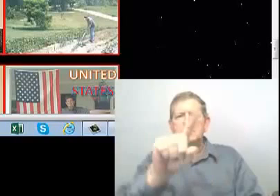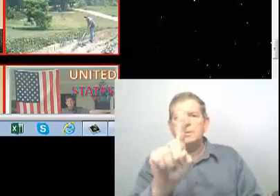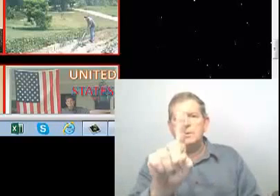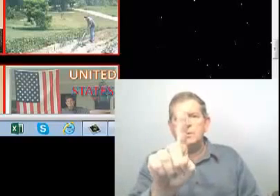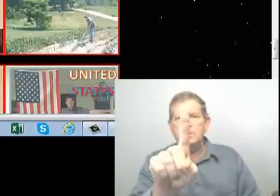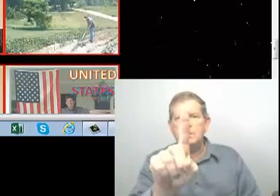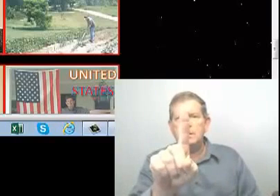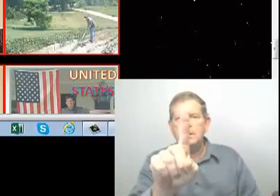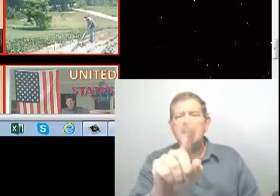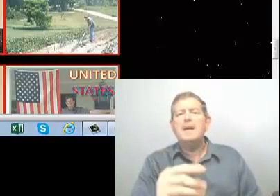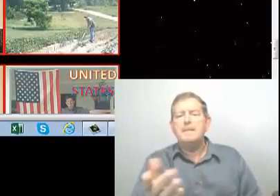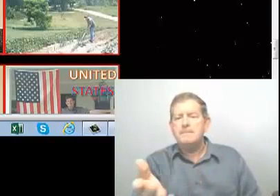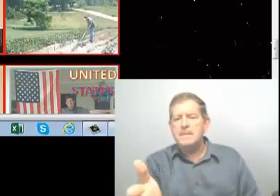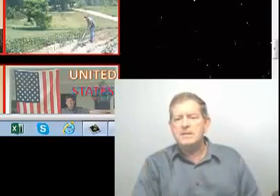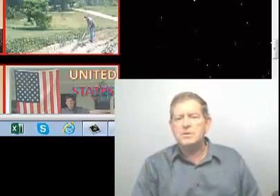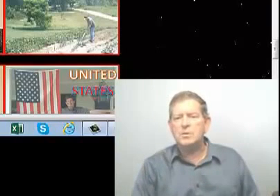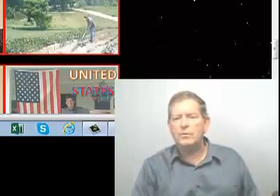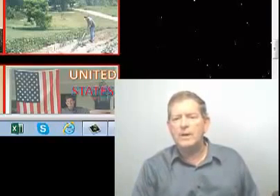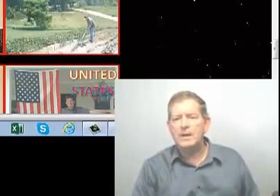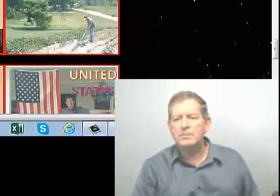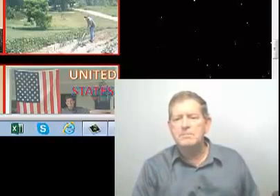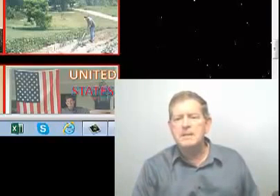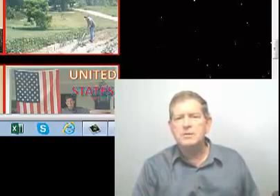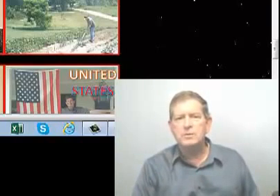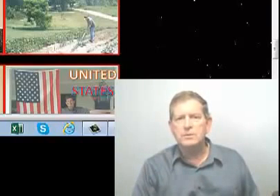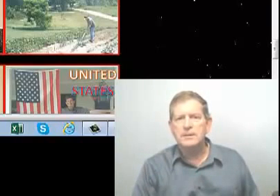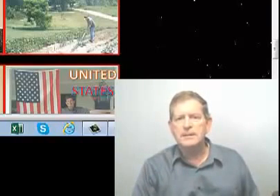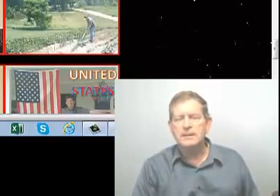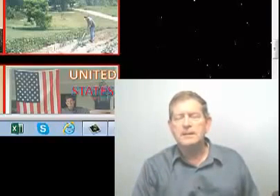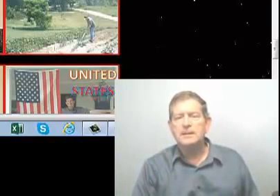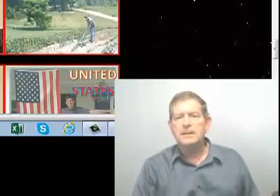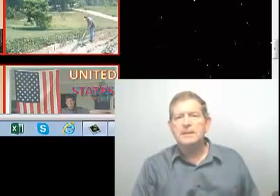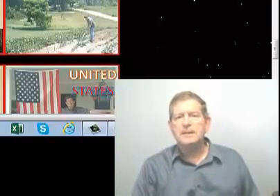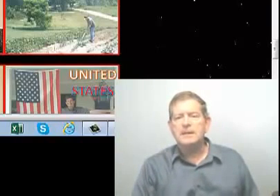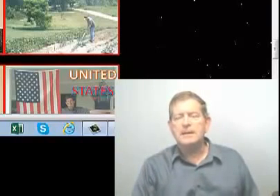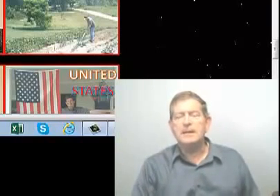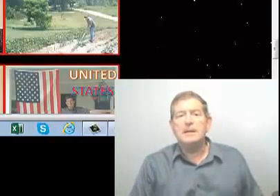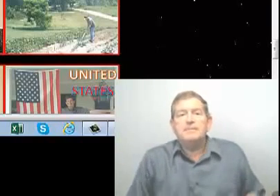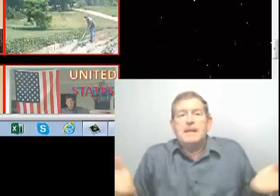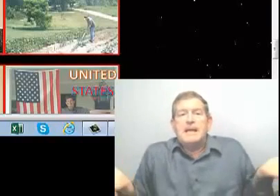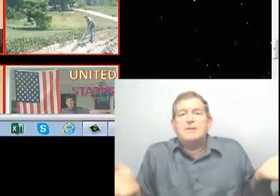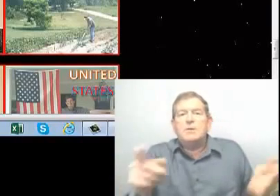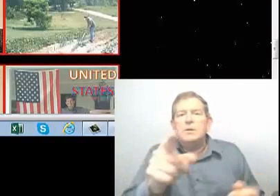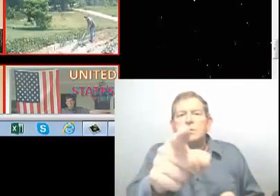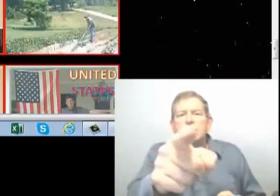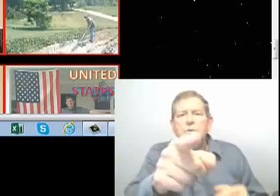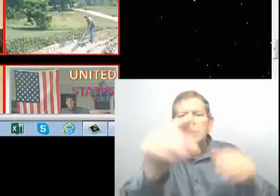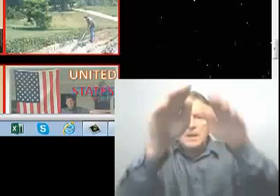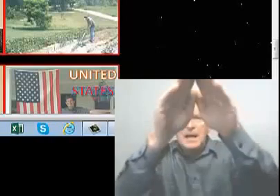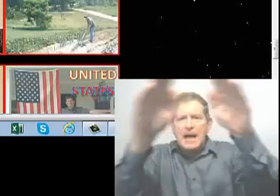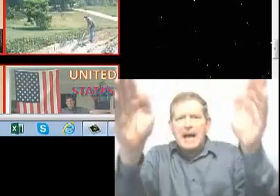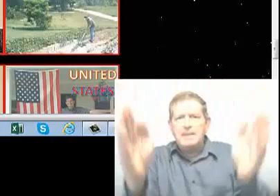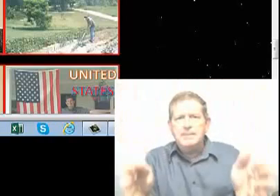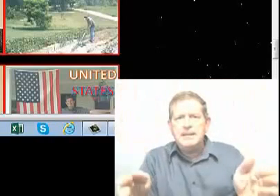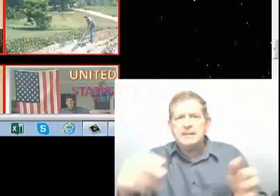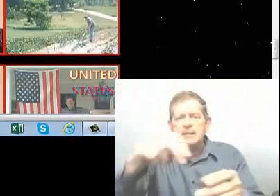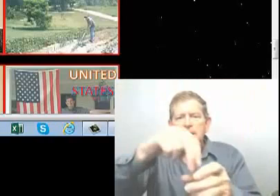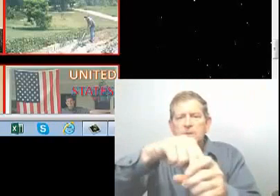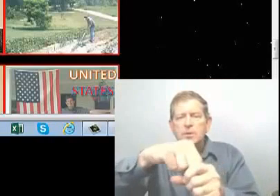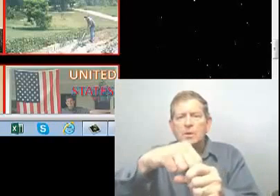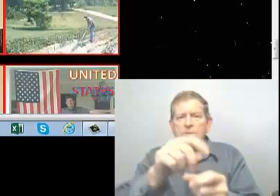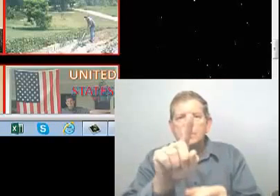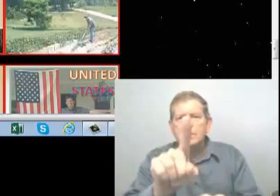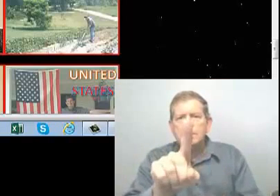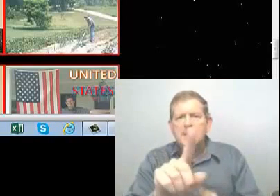dans une maison. Voilà, une maison. Hein? Et est-ce que tu